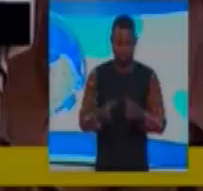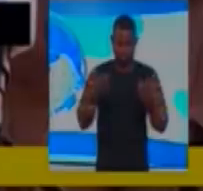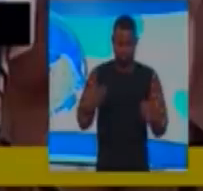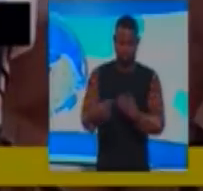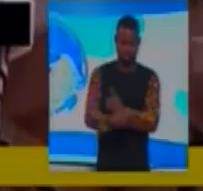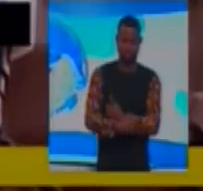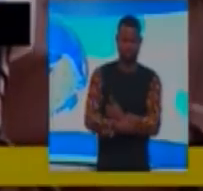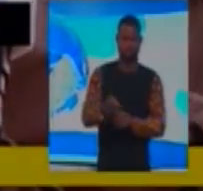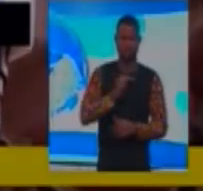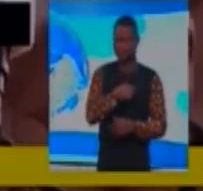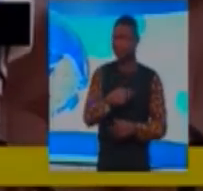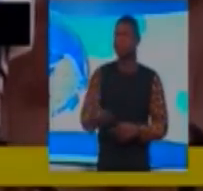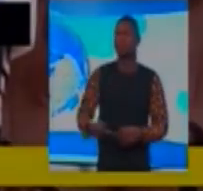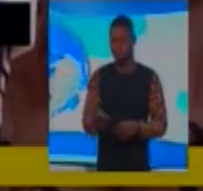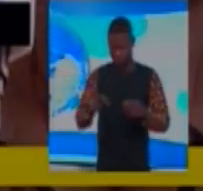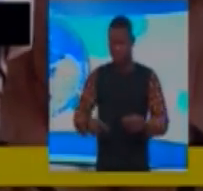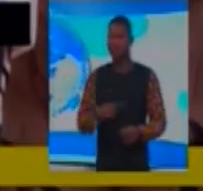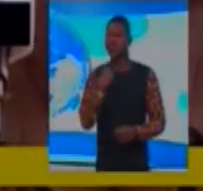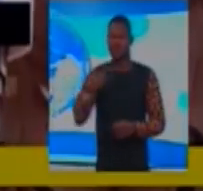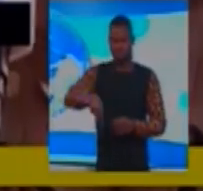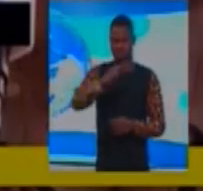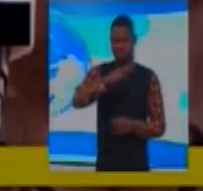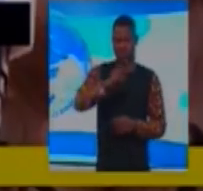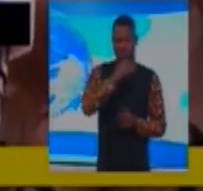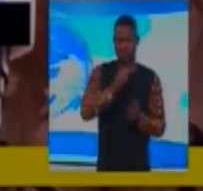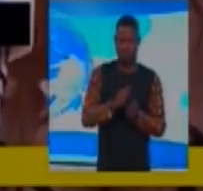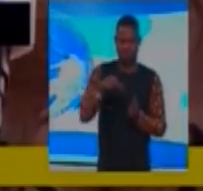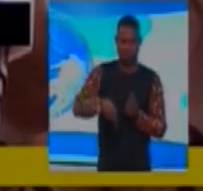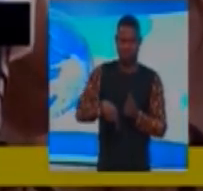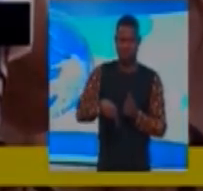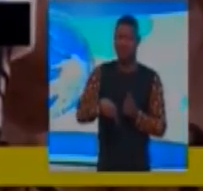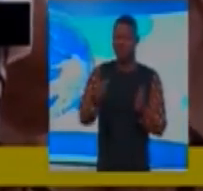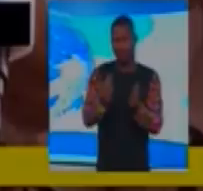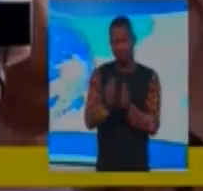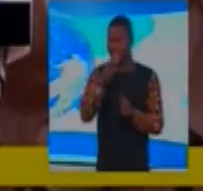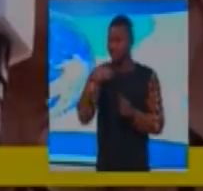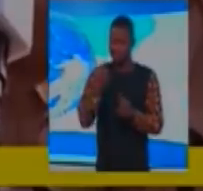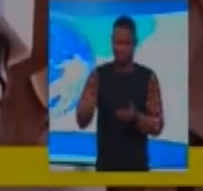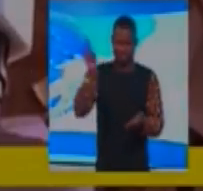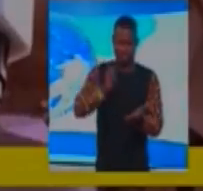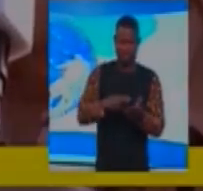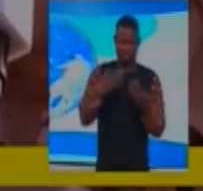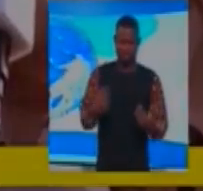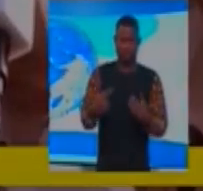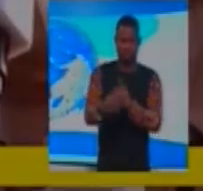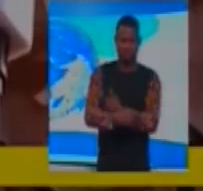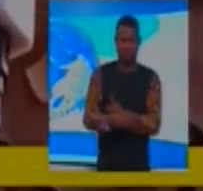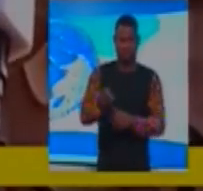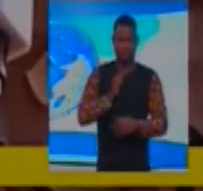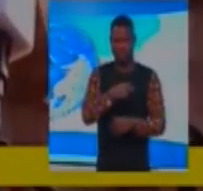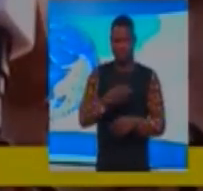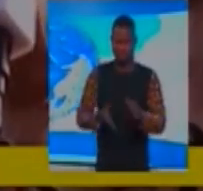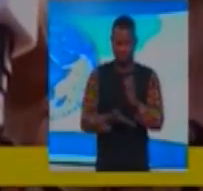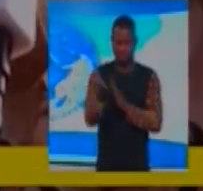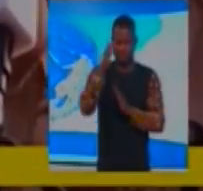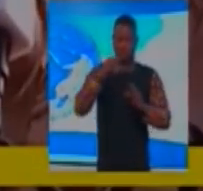Maintenant, nous vous promettons et à nos frères avec lesquels nous sommes tombés d'accord qu'à partir de maintenant, nous allons